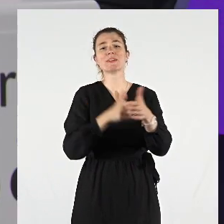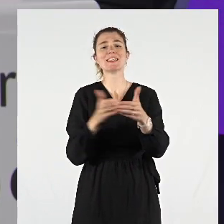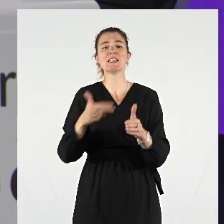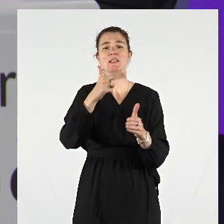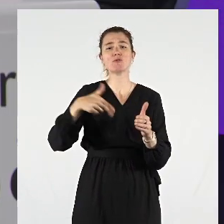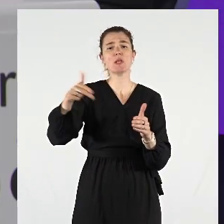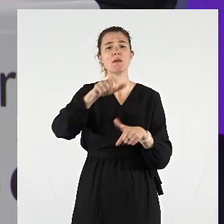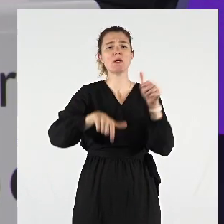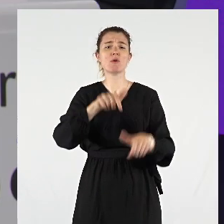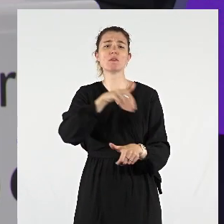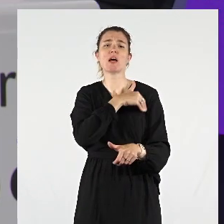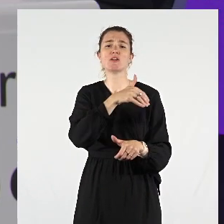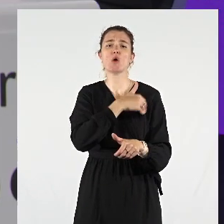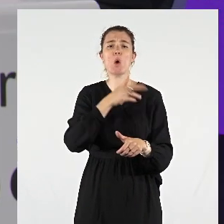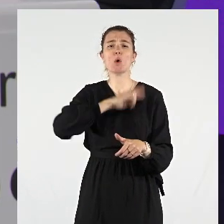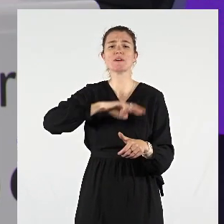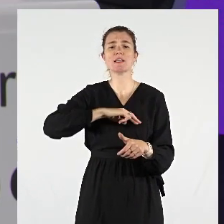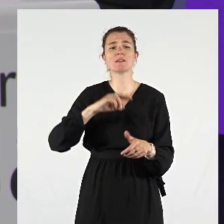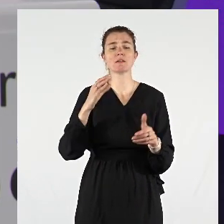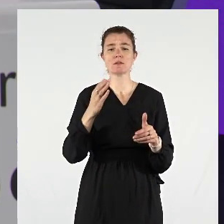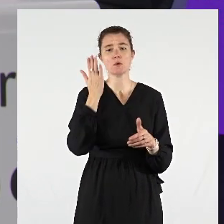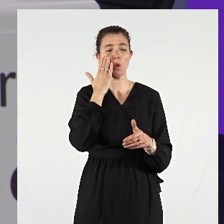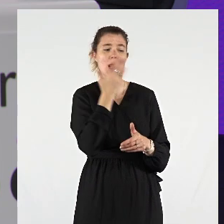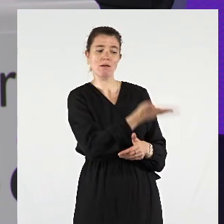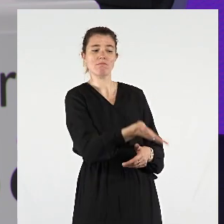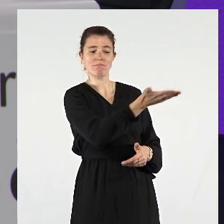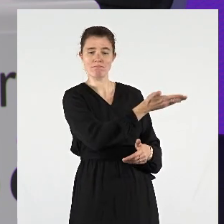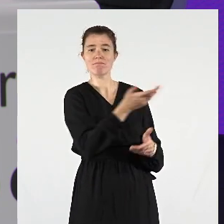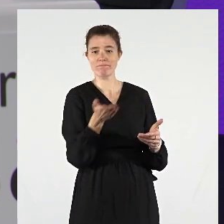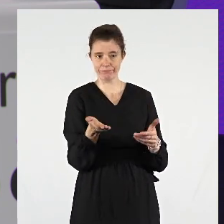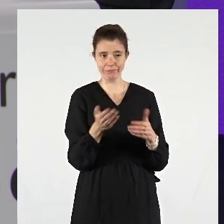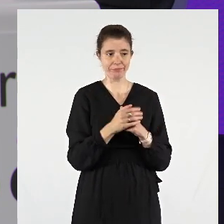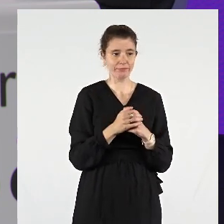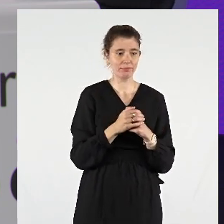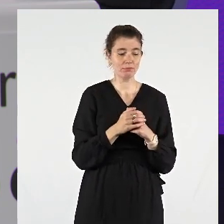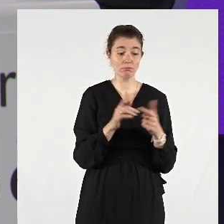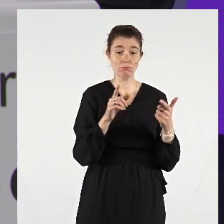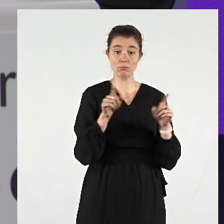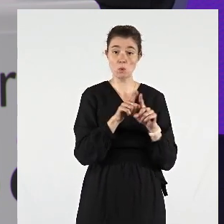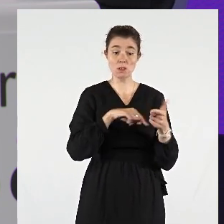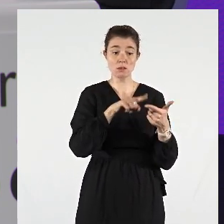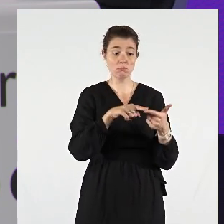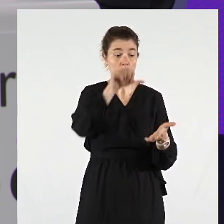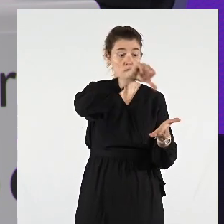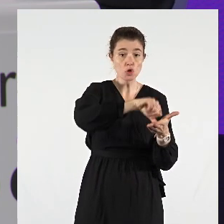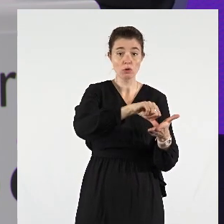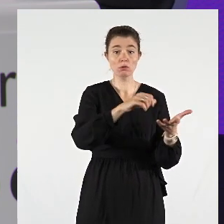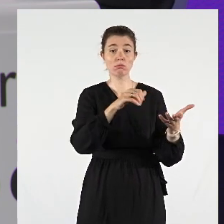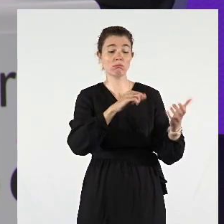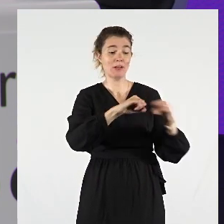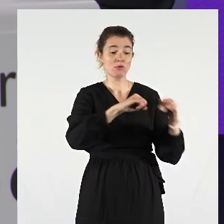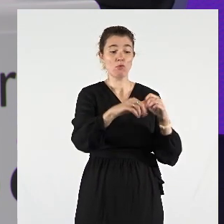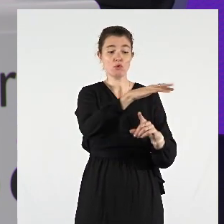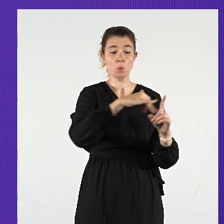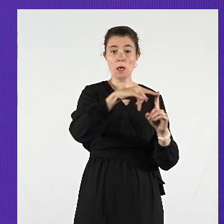agents de retraite, la CNRACL de retraite des agents des collectivités locales. Mais il y a aussi des centres communaux d'action sociale